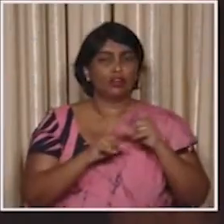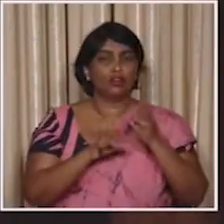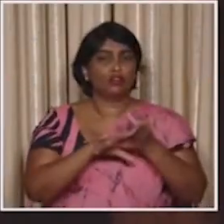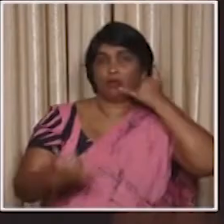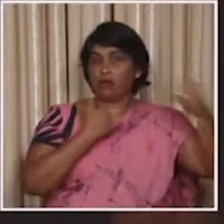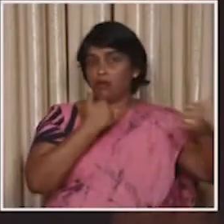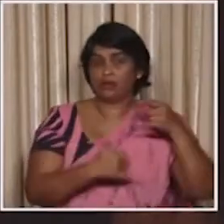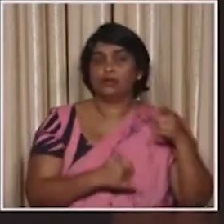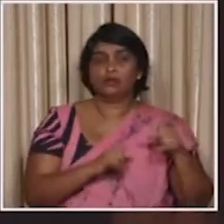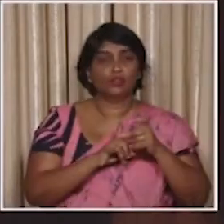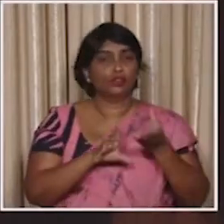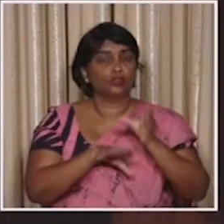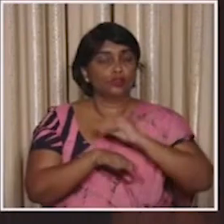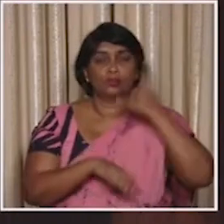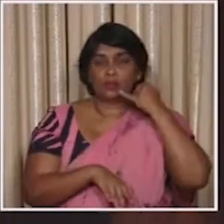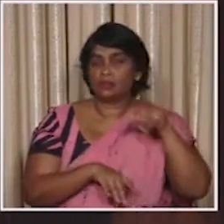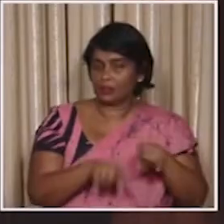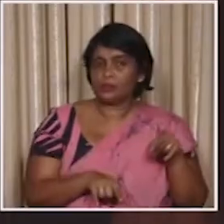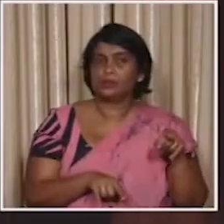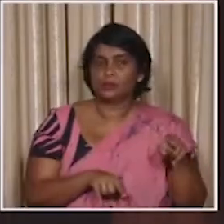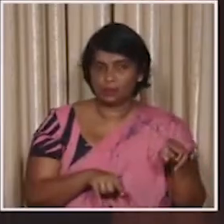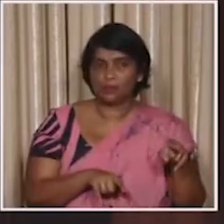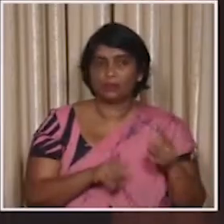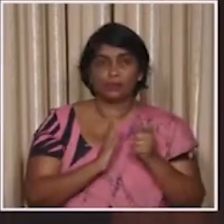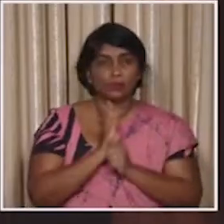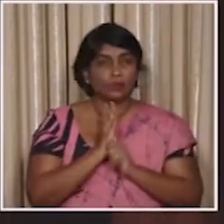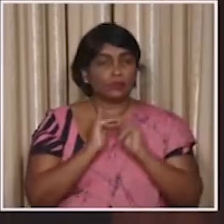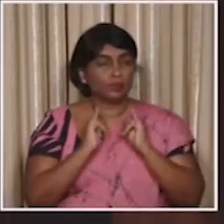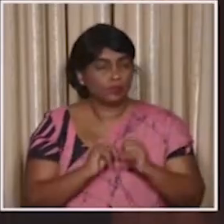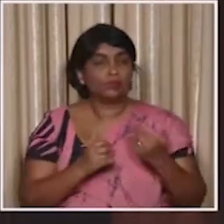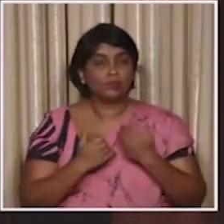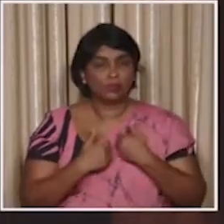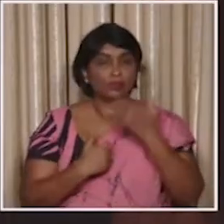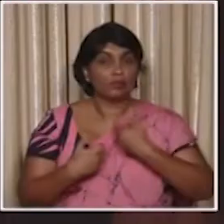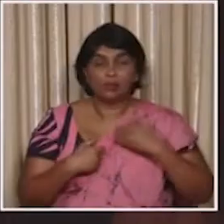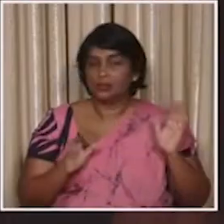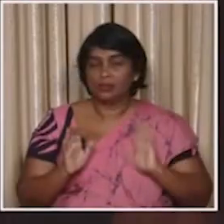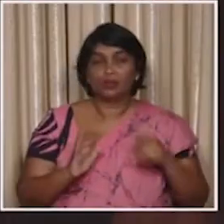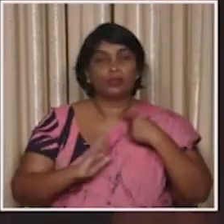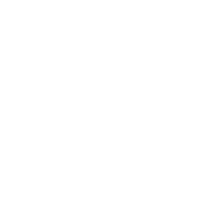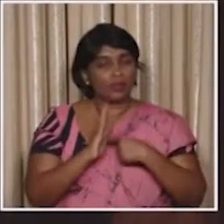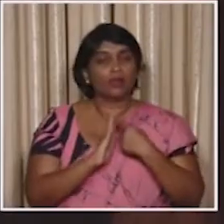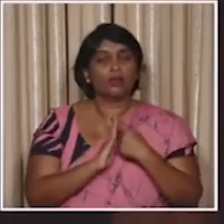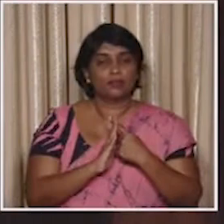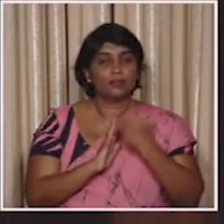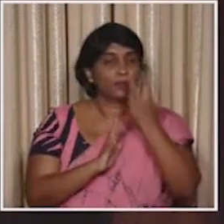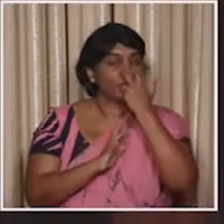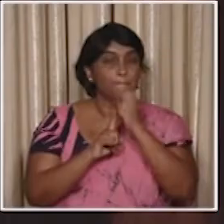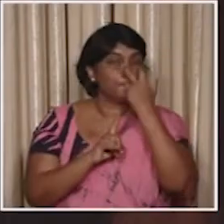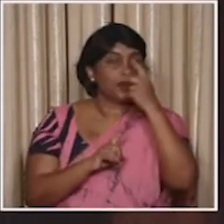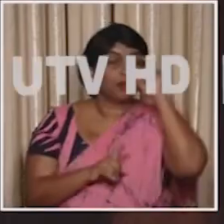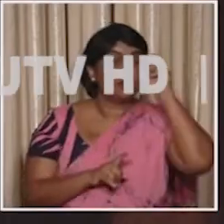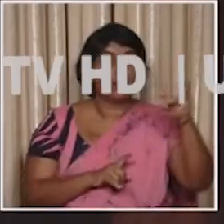ඉඳන් කෝල් එන්නේ. ඩුබායි වල ඉඳන් එනවා. ඉතින් ඒ නිසා මේ පාතාලය ගැන අපිටත් ඔබටත් මටත් නෙමෙයි මේ රටේ නෑ. පිලිපීනයට ගිහිල්ලා